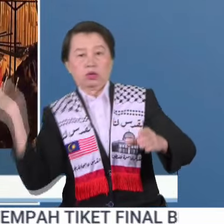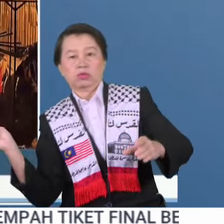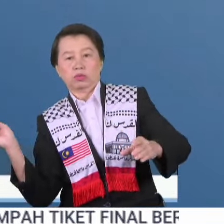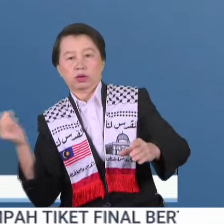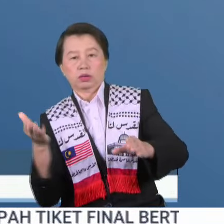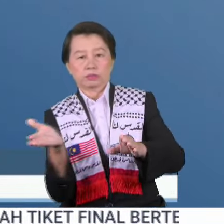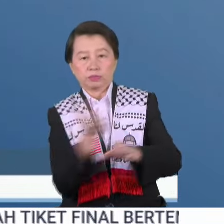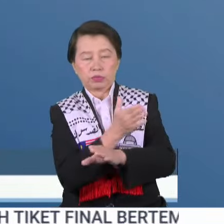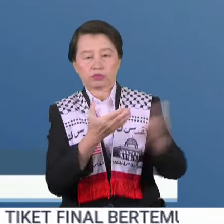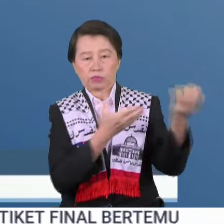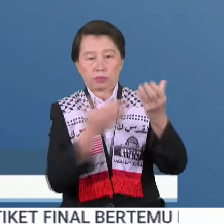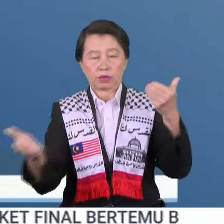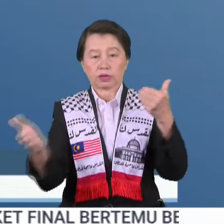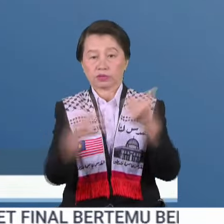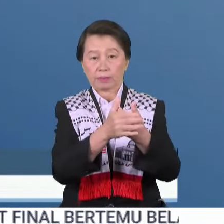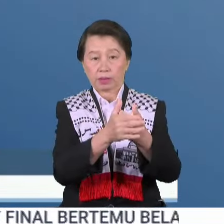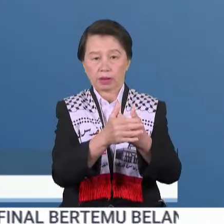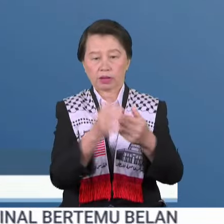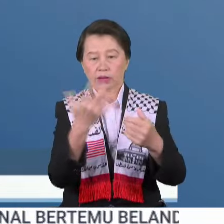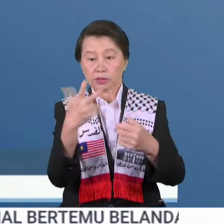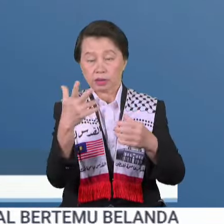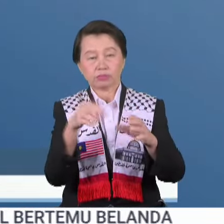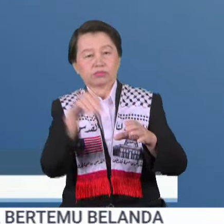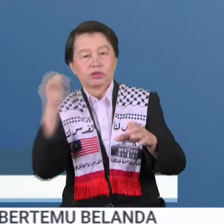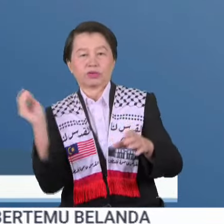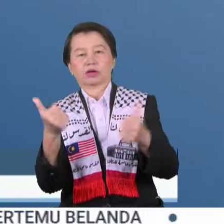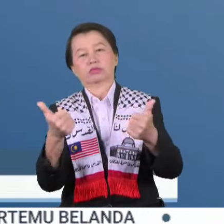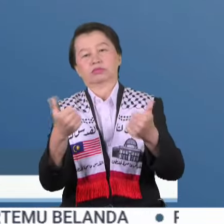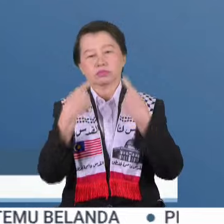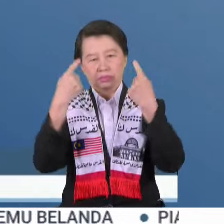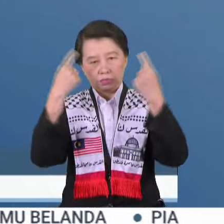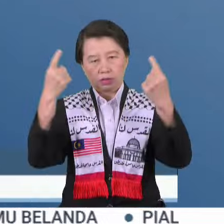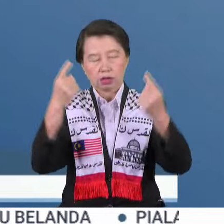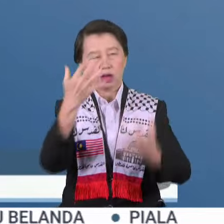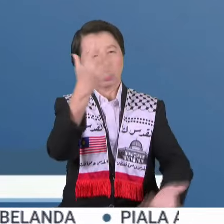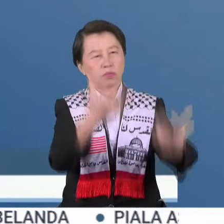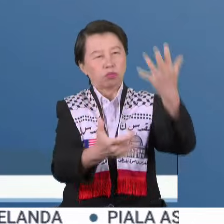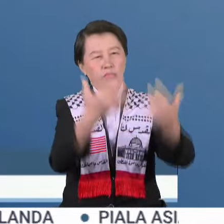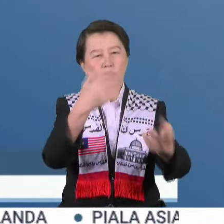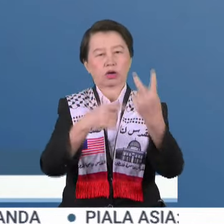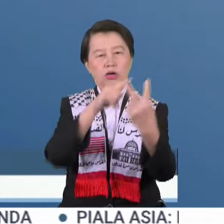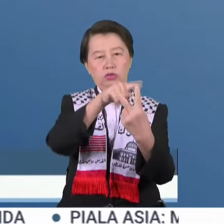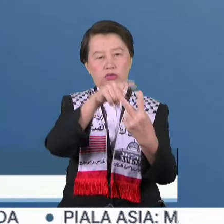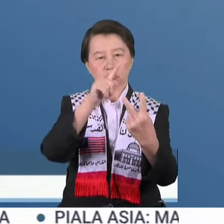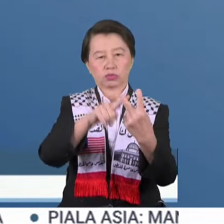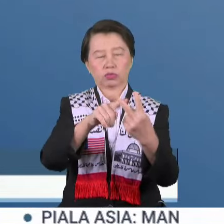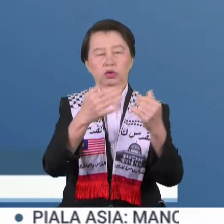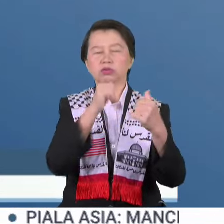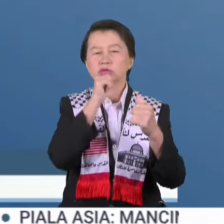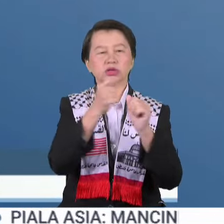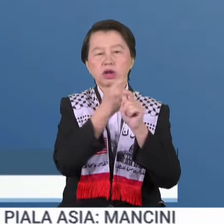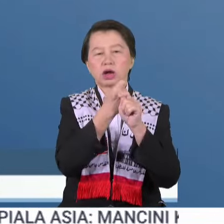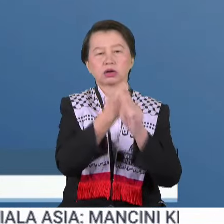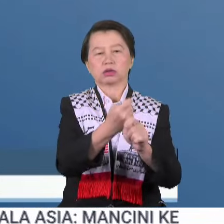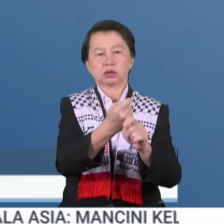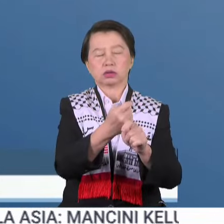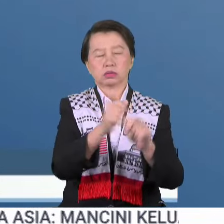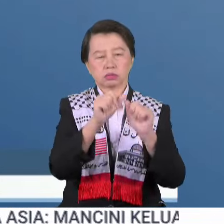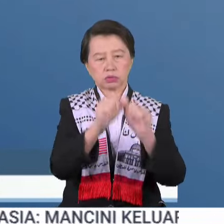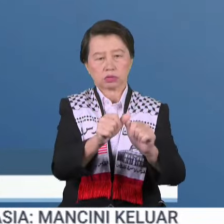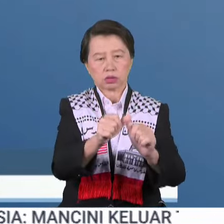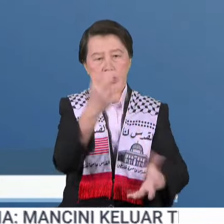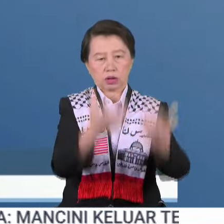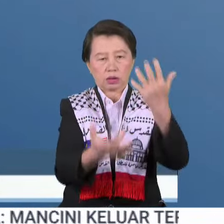sebelum ketibaan pihak Bomba ke lokasi ujarnya kebakaran melibatkan dua buah rumah jenis tidak kekal rumah pertama